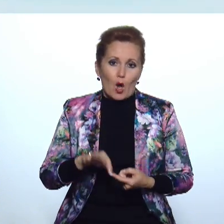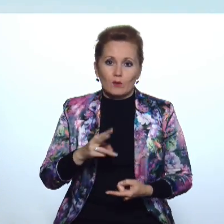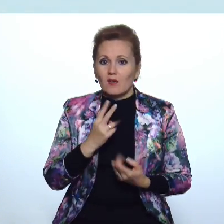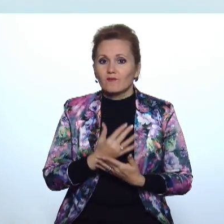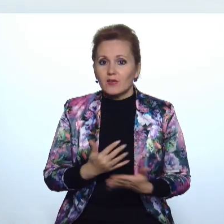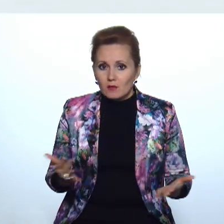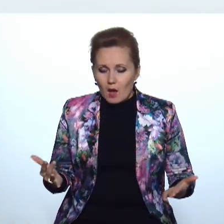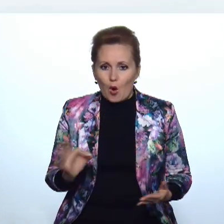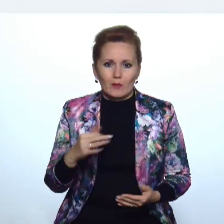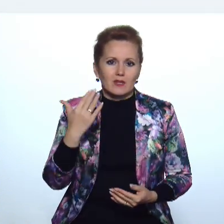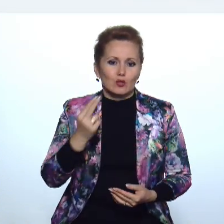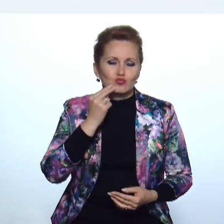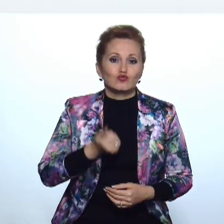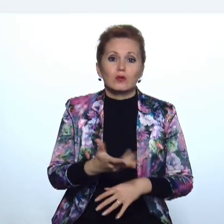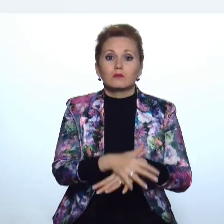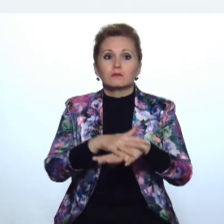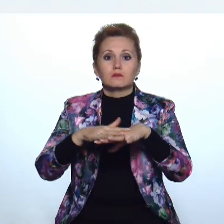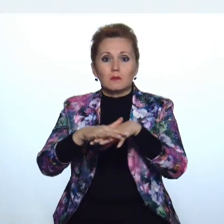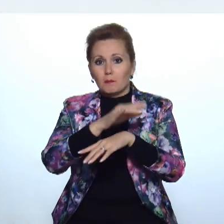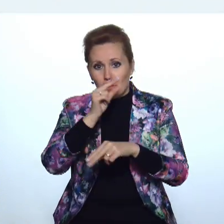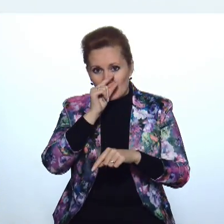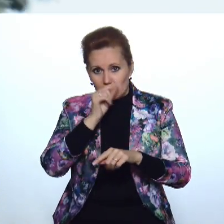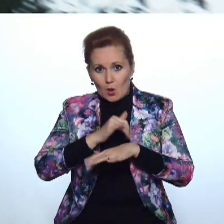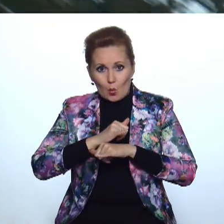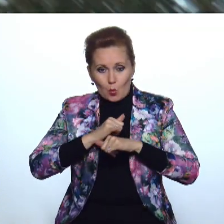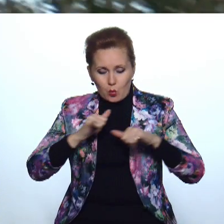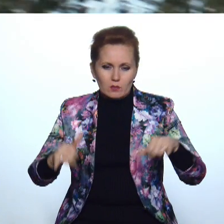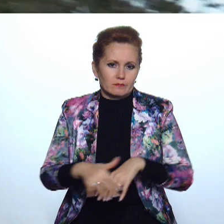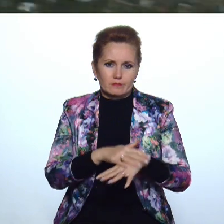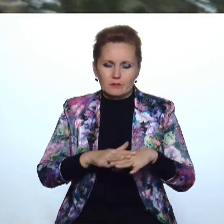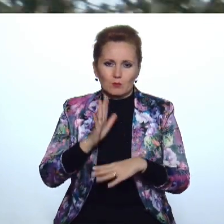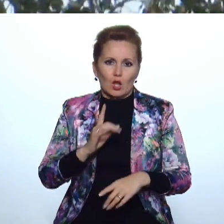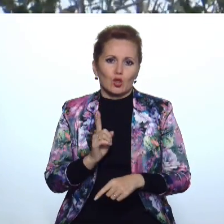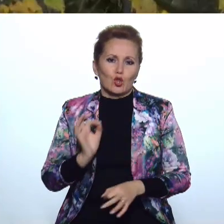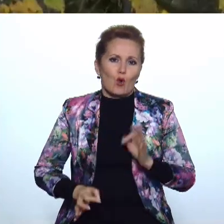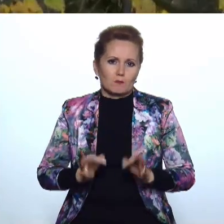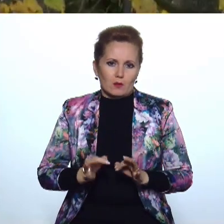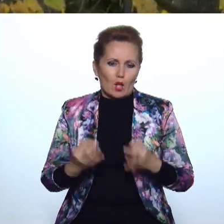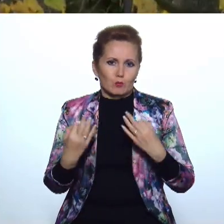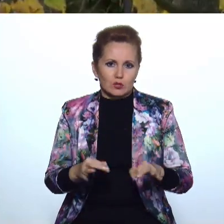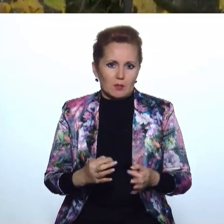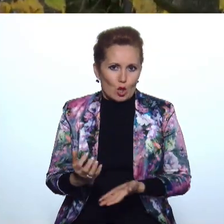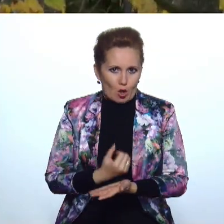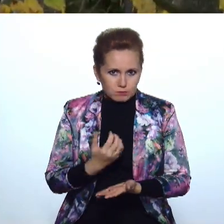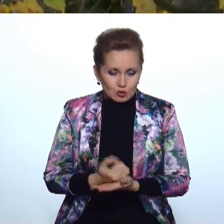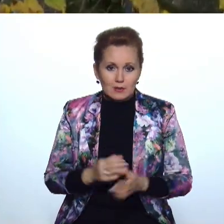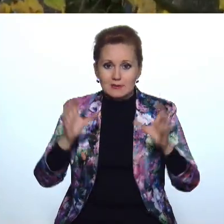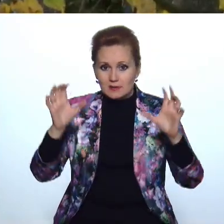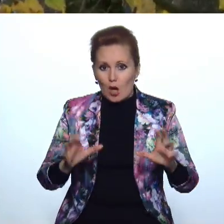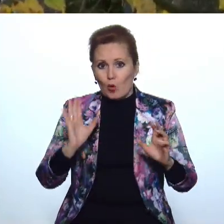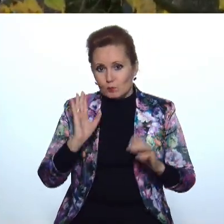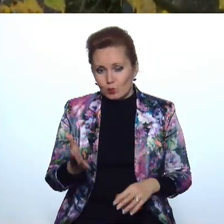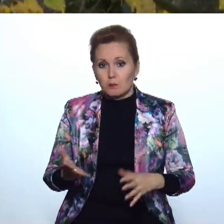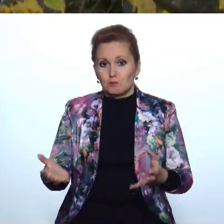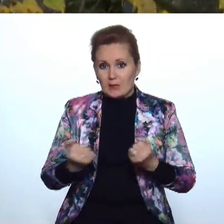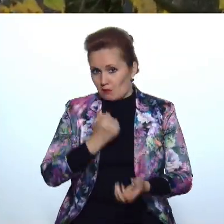вида, от их численности будут и определяться их нормы допустимой добычи. После того, как закон будет принят и